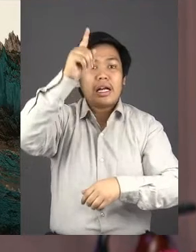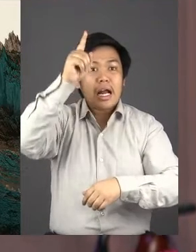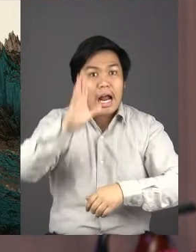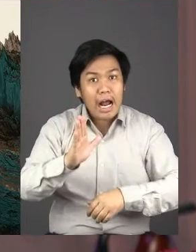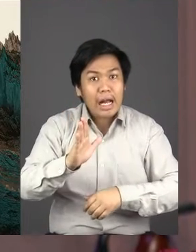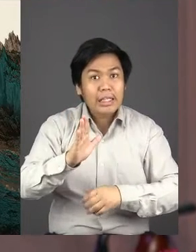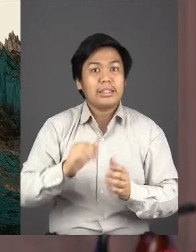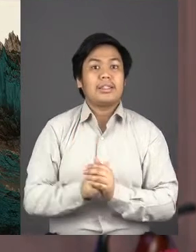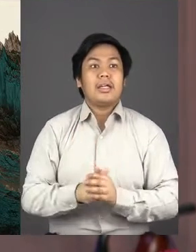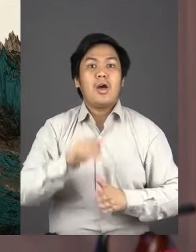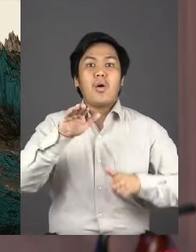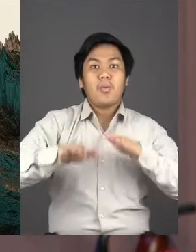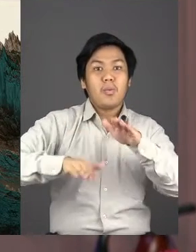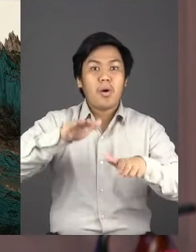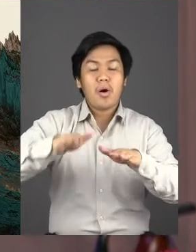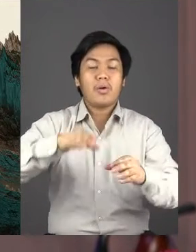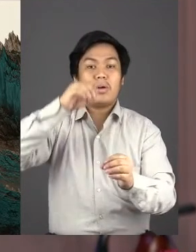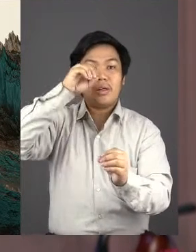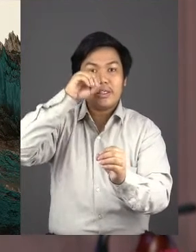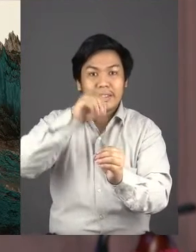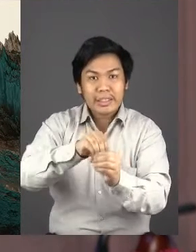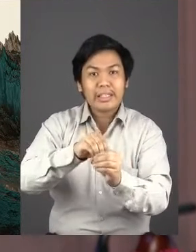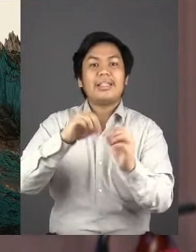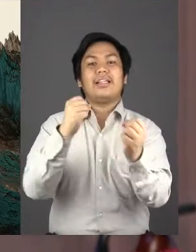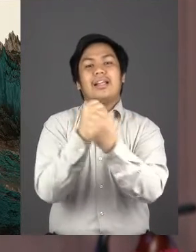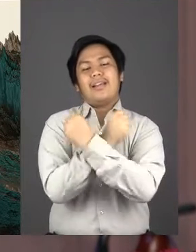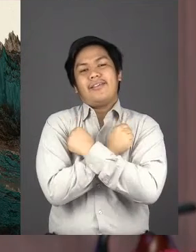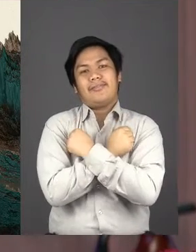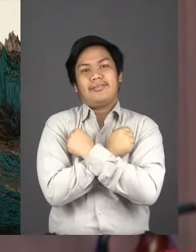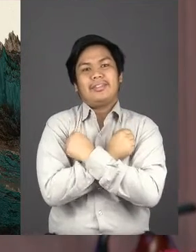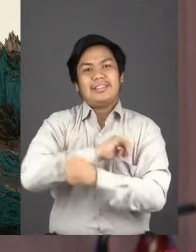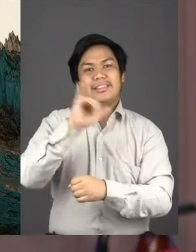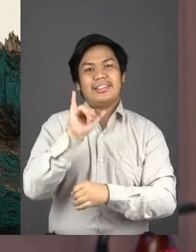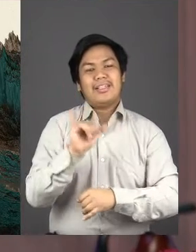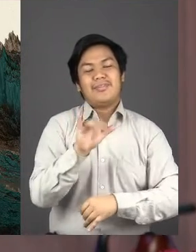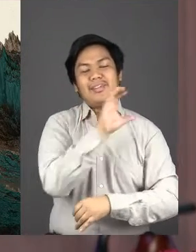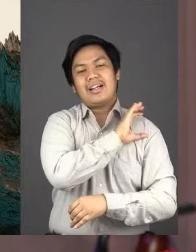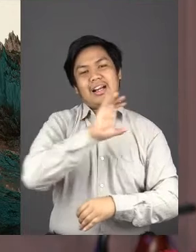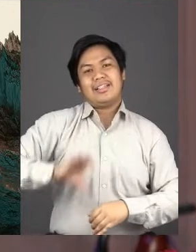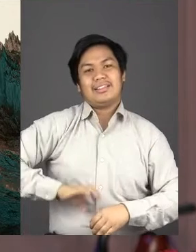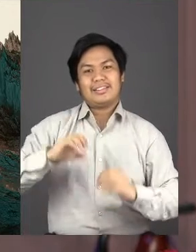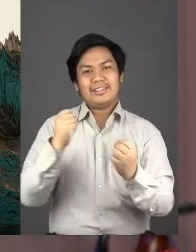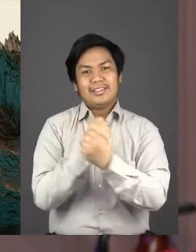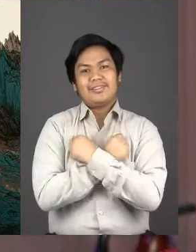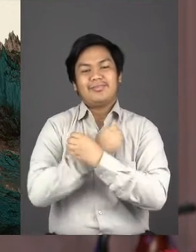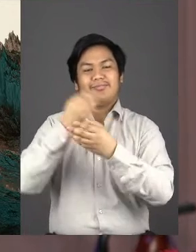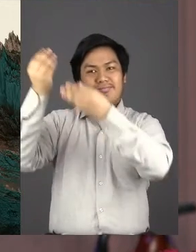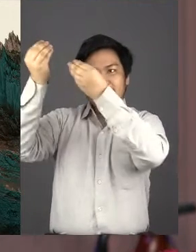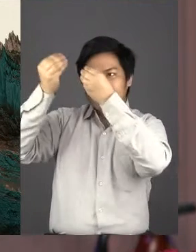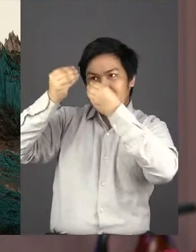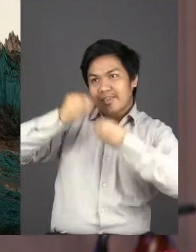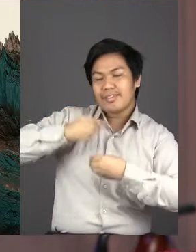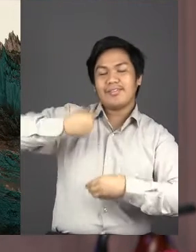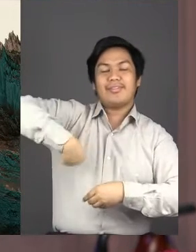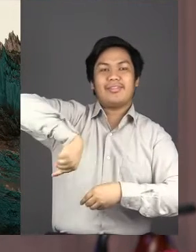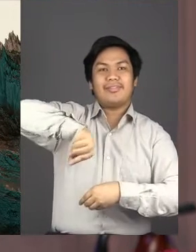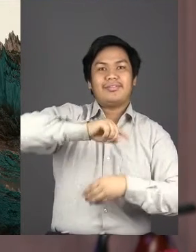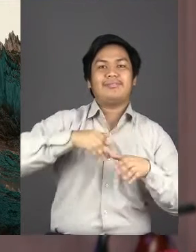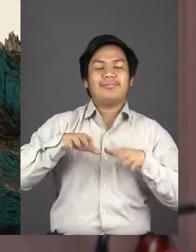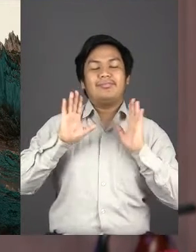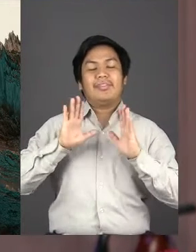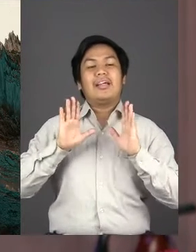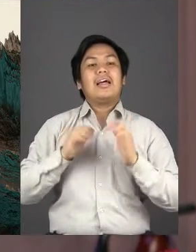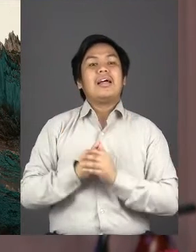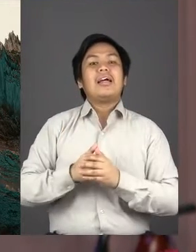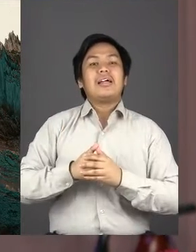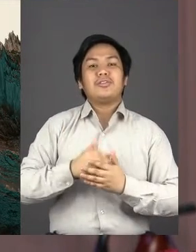and walk in love. As Christ loved us and gave Himself up for us, a